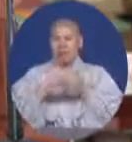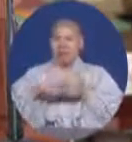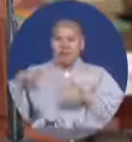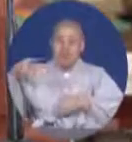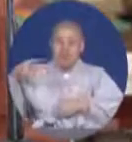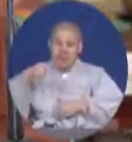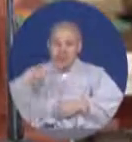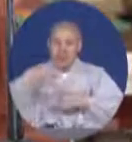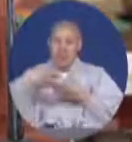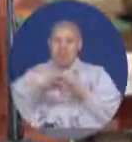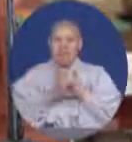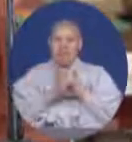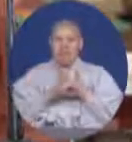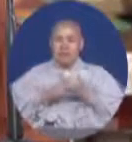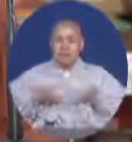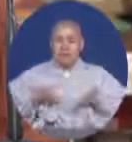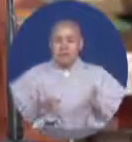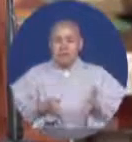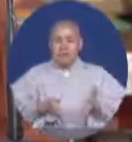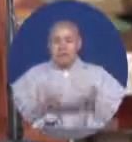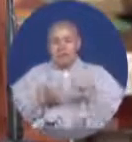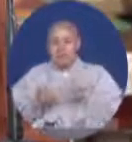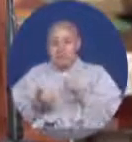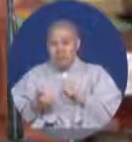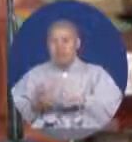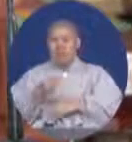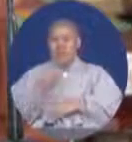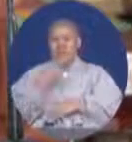끊으면 생사는 없어요.